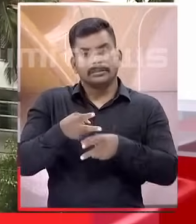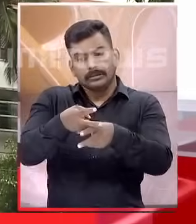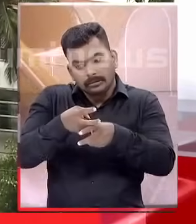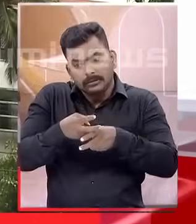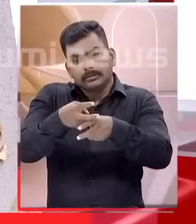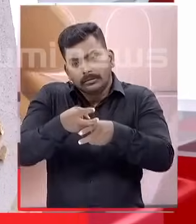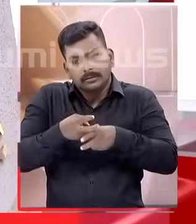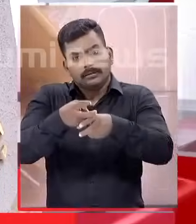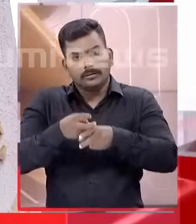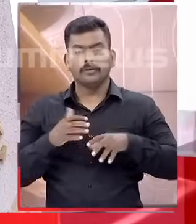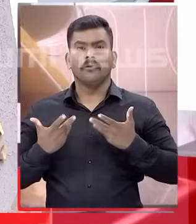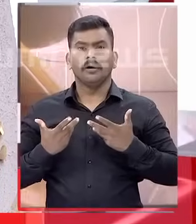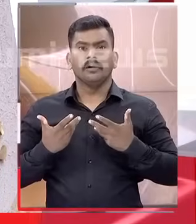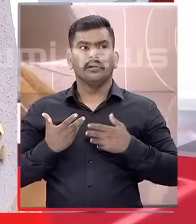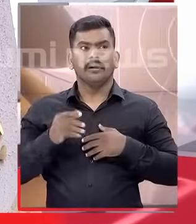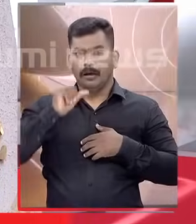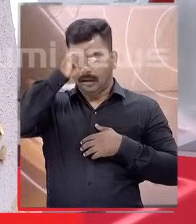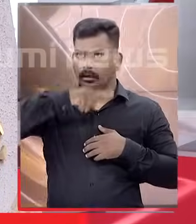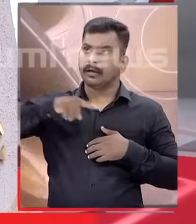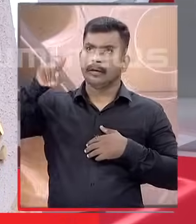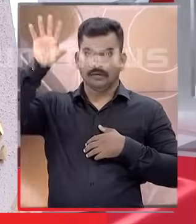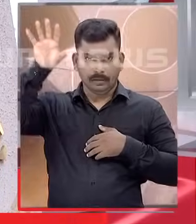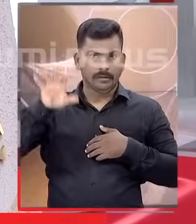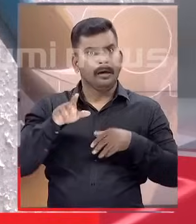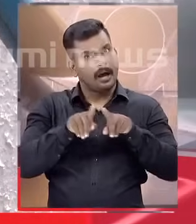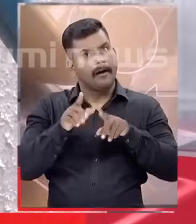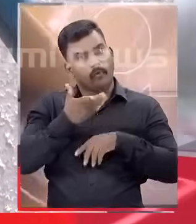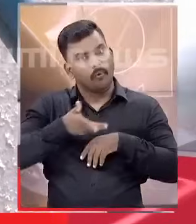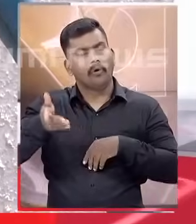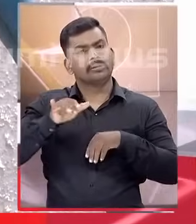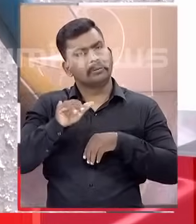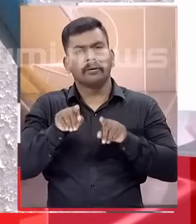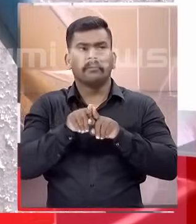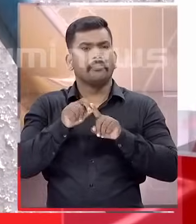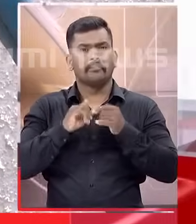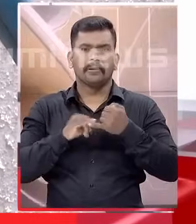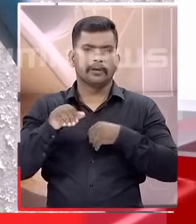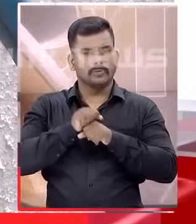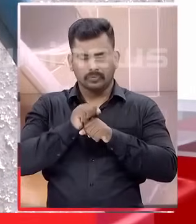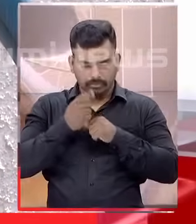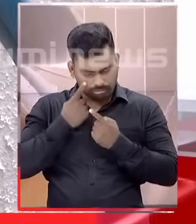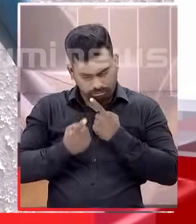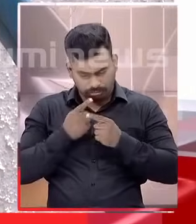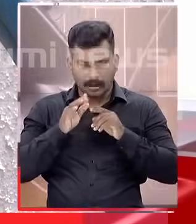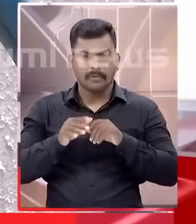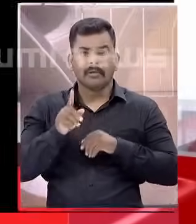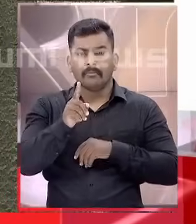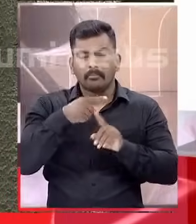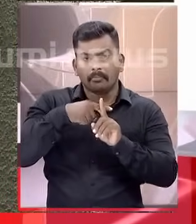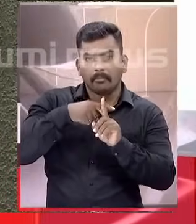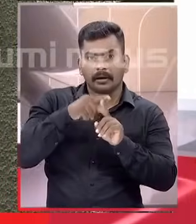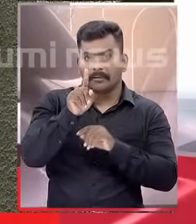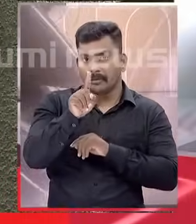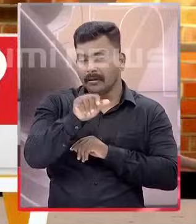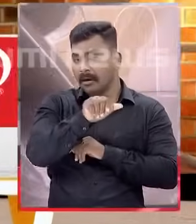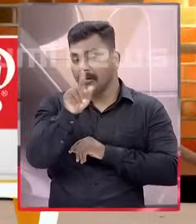എല്ലാ സംസ്ഥാനങ്ങളിലെ പി എസ് സിയിലെ അംഗങ്ങൾക്ക് തത്തുല്യമായ സാലറി ഉണ്ട്. അതും ഞങ്ങൾ കുറെ സമയമായിട്ട് തന്നെ നമ്മൾ ചെക്ക് ചെയ്യുമായിരുന്നു. അതിന്റെ അല്ല, പക്ഷെ വേറെ